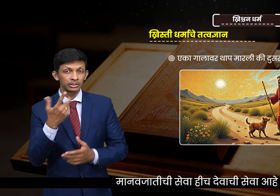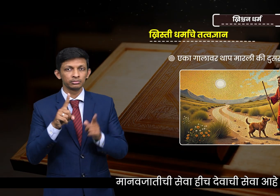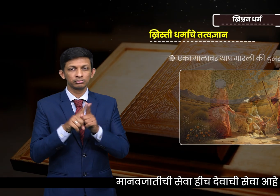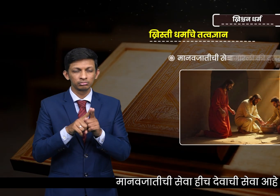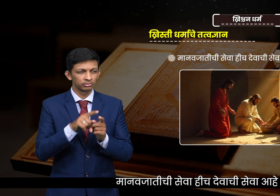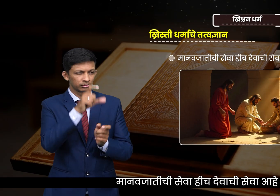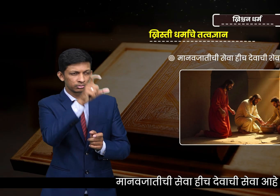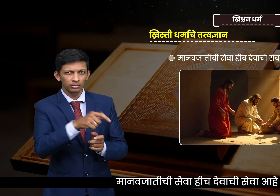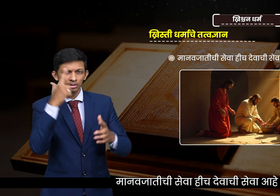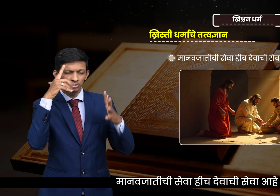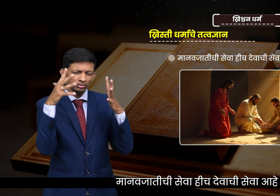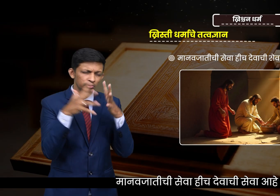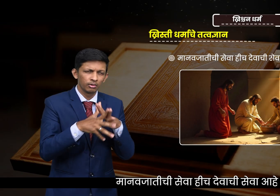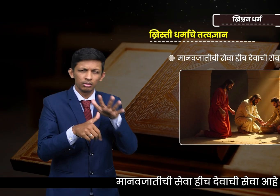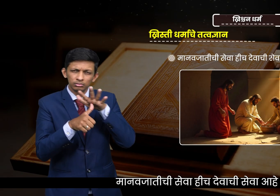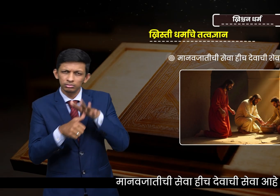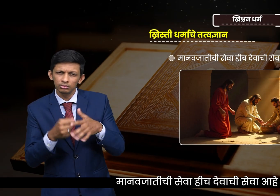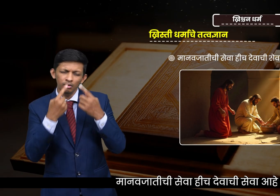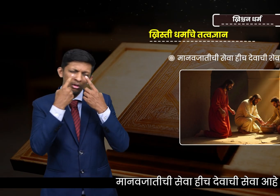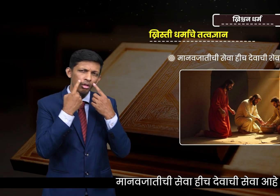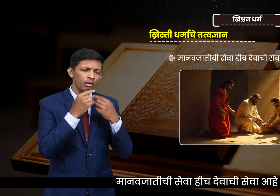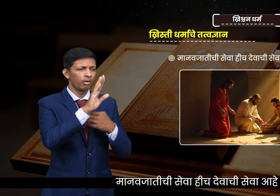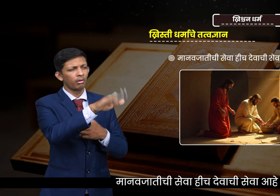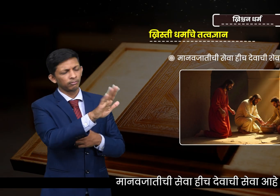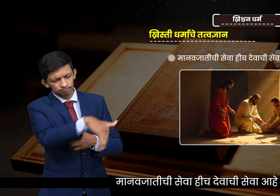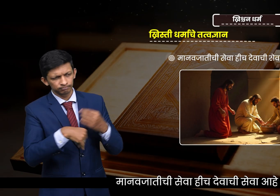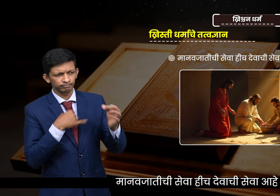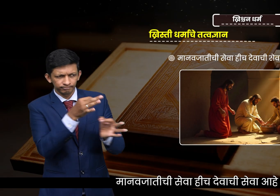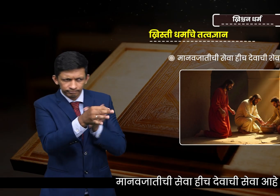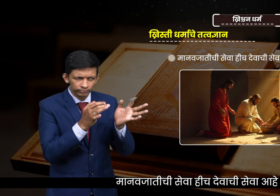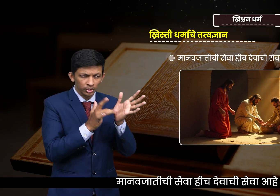मानव जातीची सेवा हीच देवाची सेवा आहे.